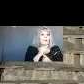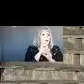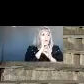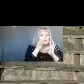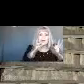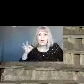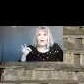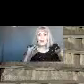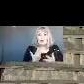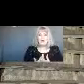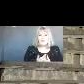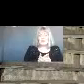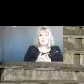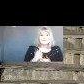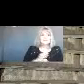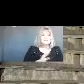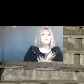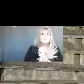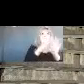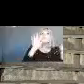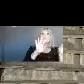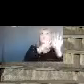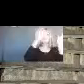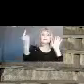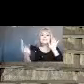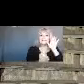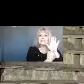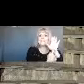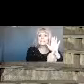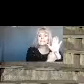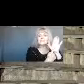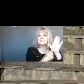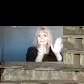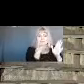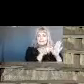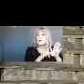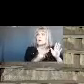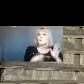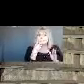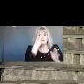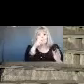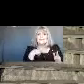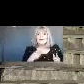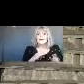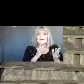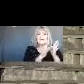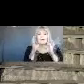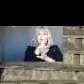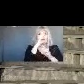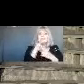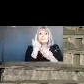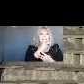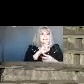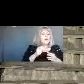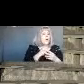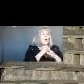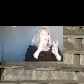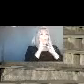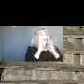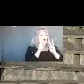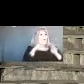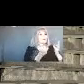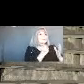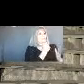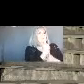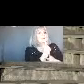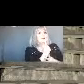en tekens, maar hier is wat ek wil hê, jy moet mooi hoor, ons kan nie net dink aan die heerlikheid van die Here as ons buitengewone dinge sien nie.